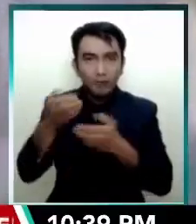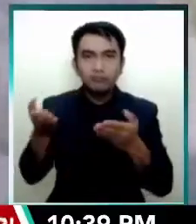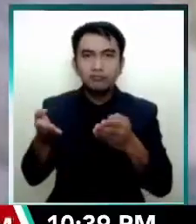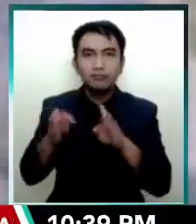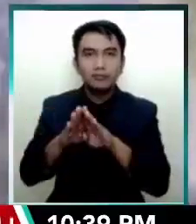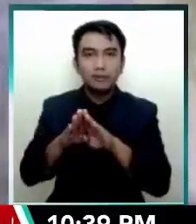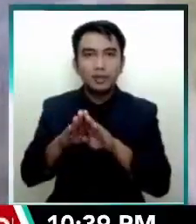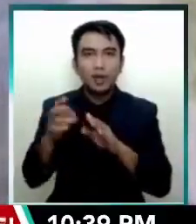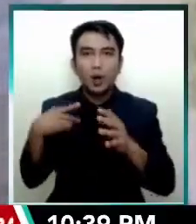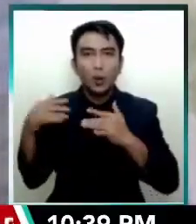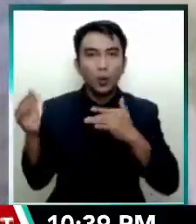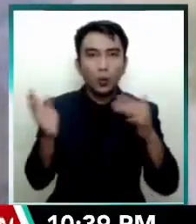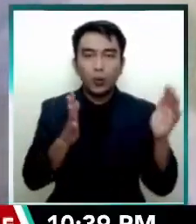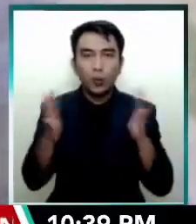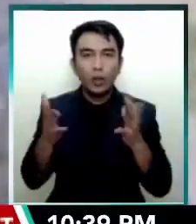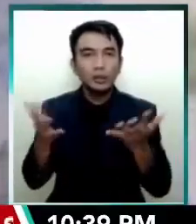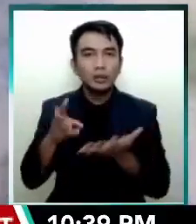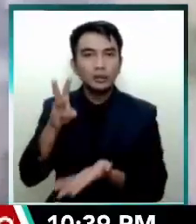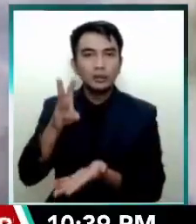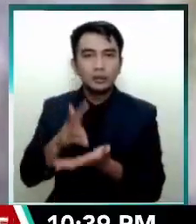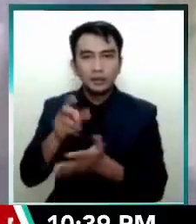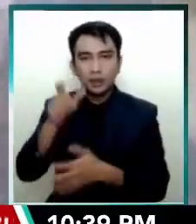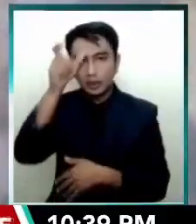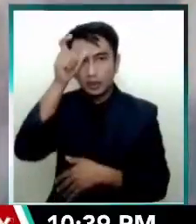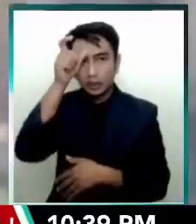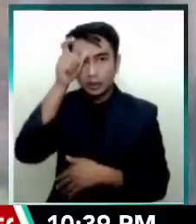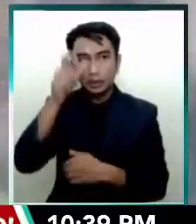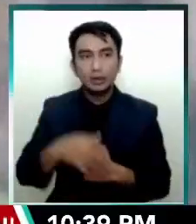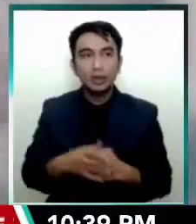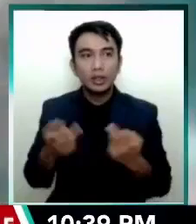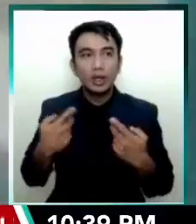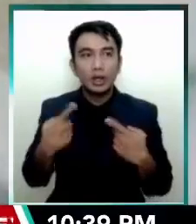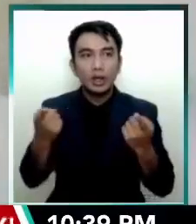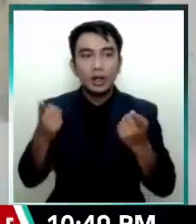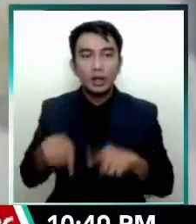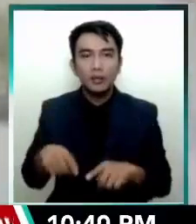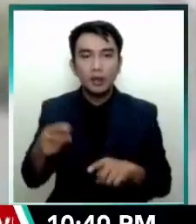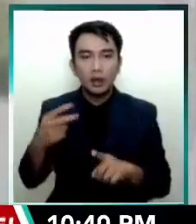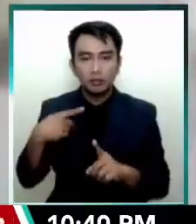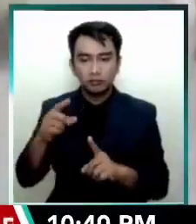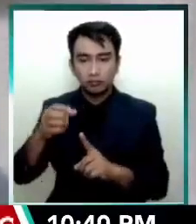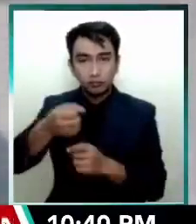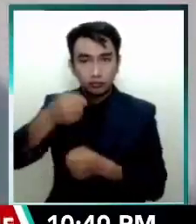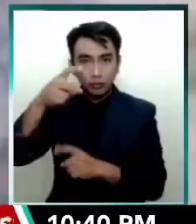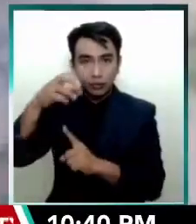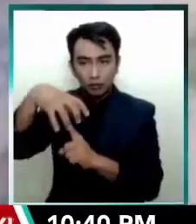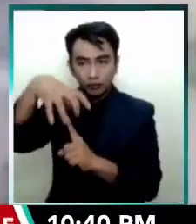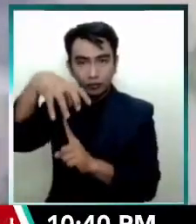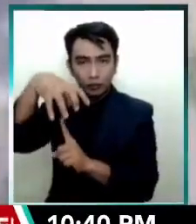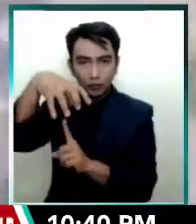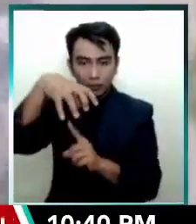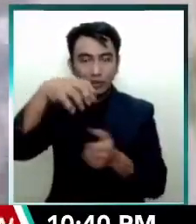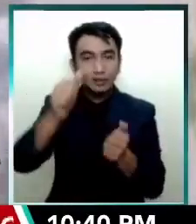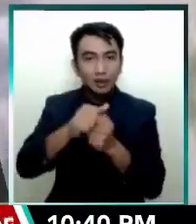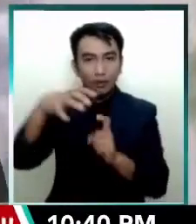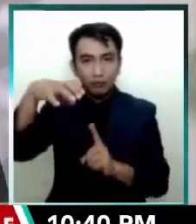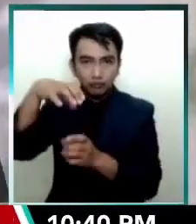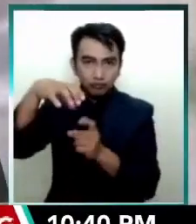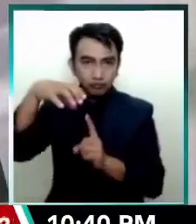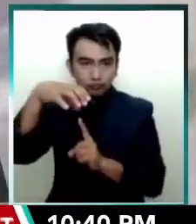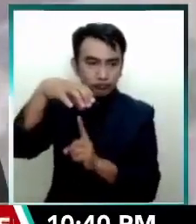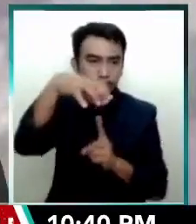labas ng grocery store sa Turkey. Maya-maya, bigla siyang nilipad kasama ng payong. Tinangay siya ng